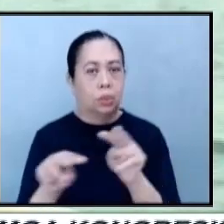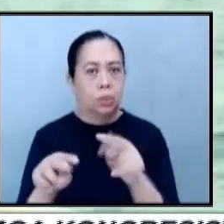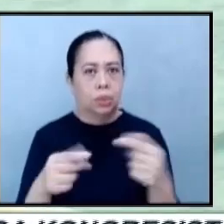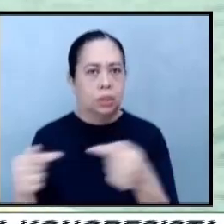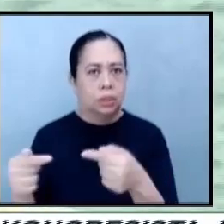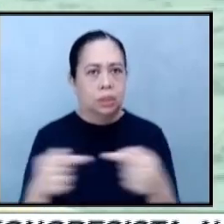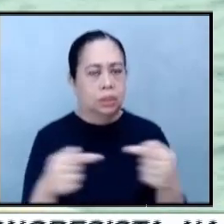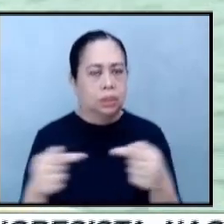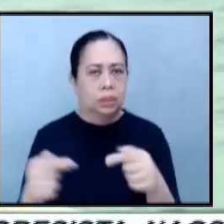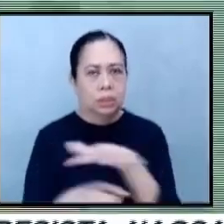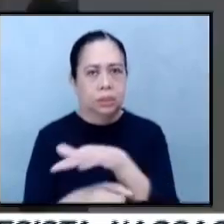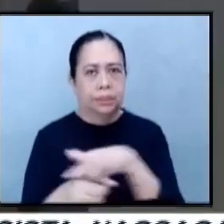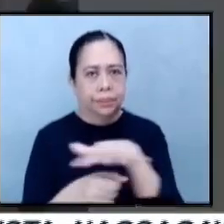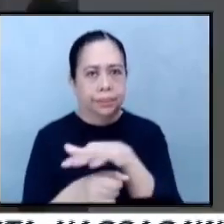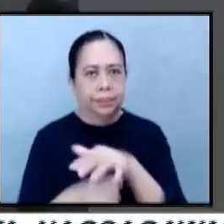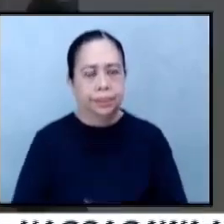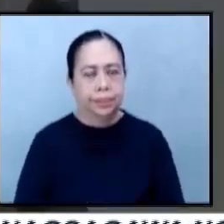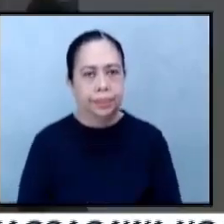teritoryo.